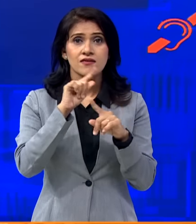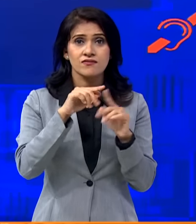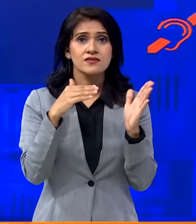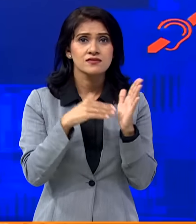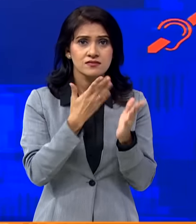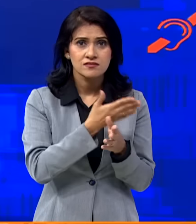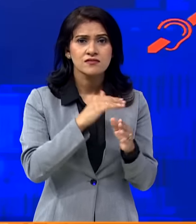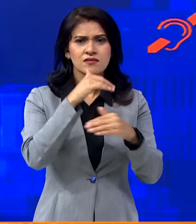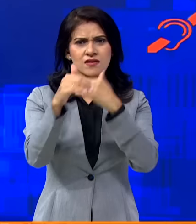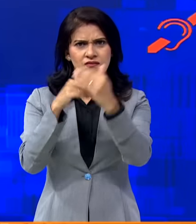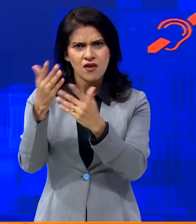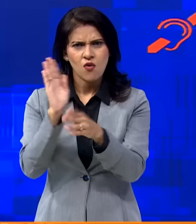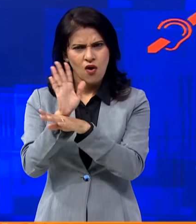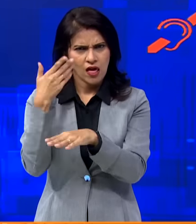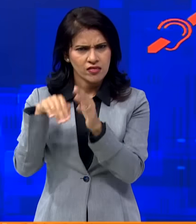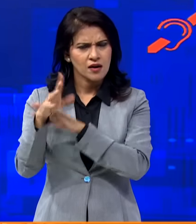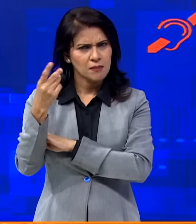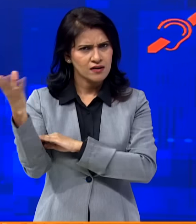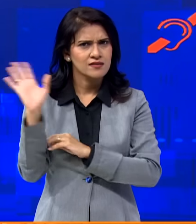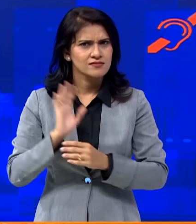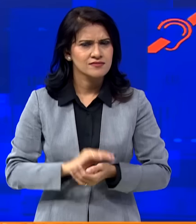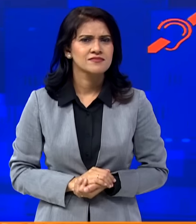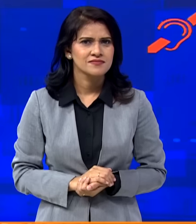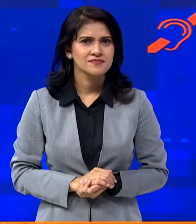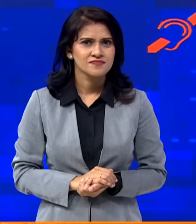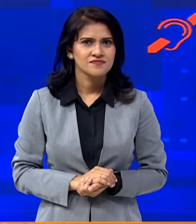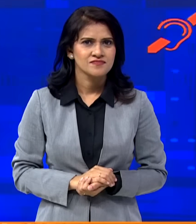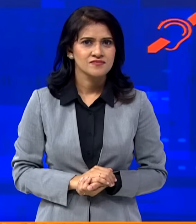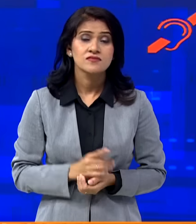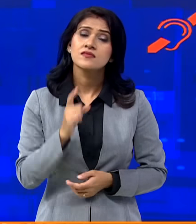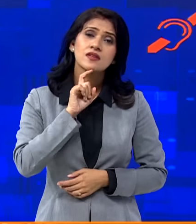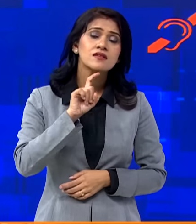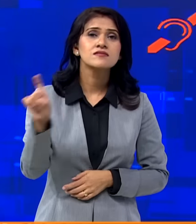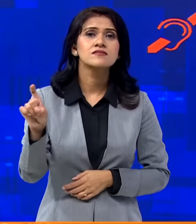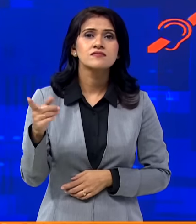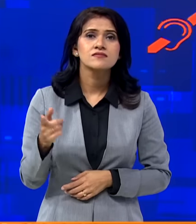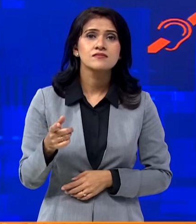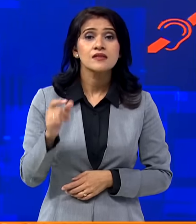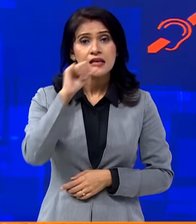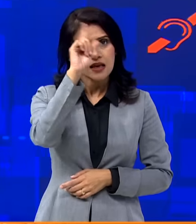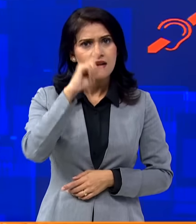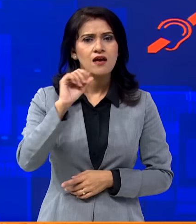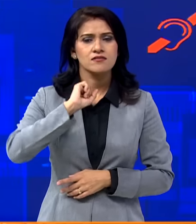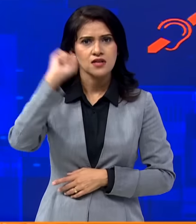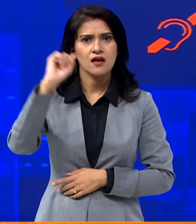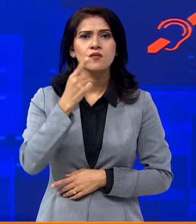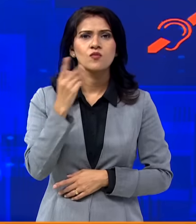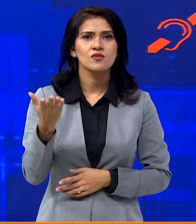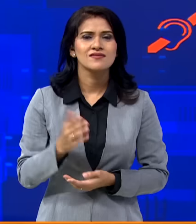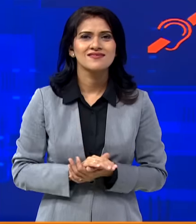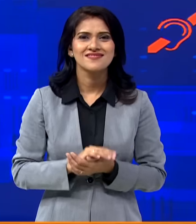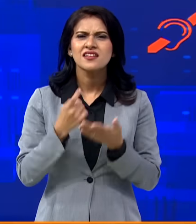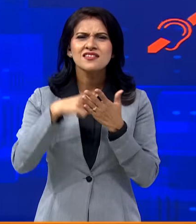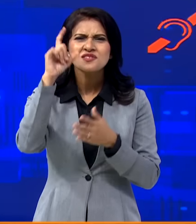सईद के तो रिश्तेदार हैं य कांग्रेस में कई इनसे कहो यह भारत माता की जय बोलते हैं कौन है